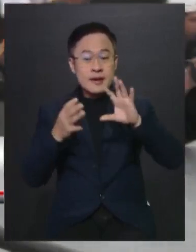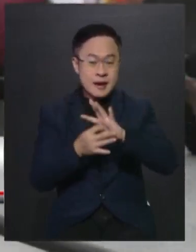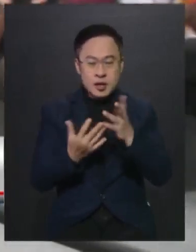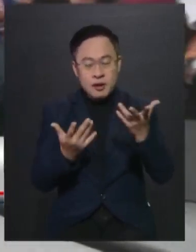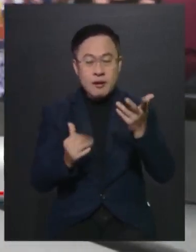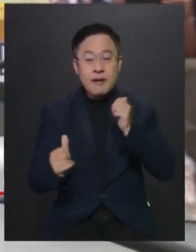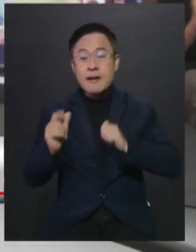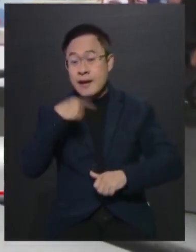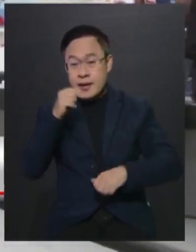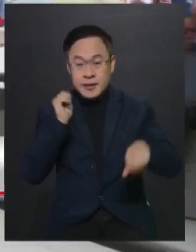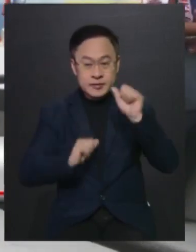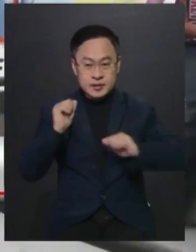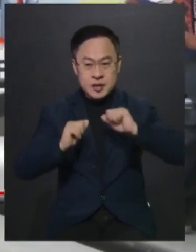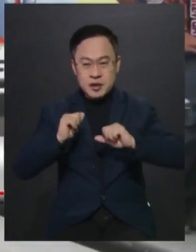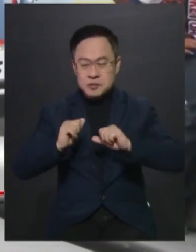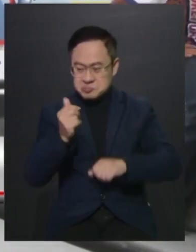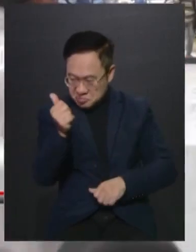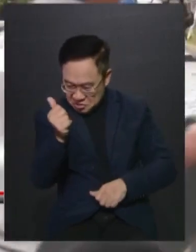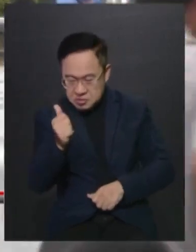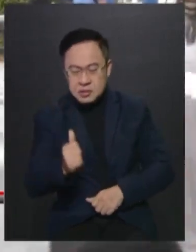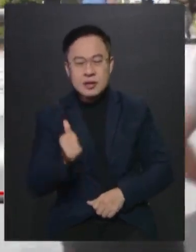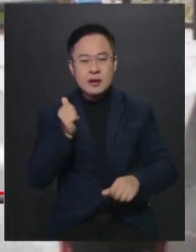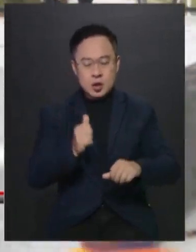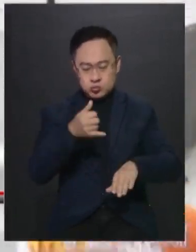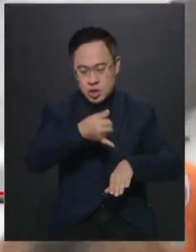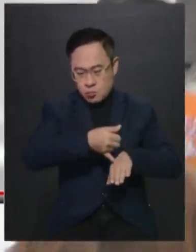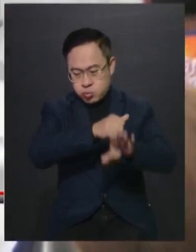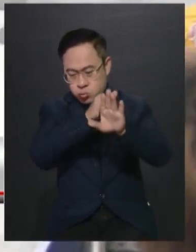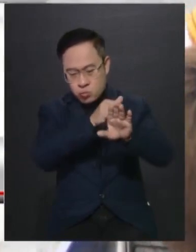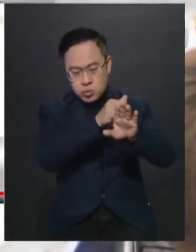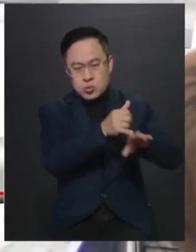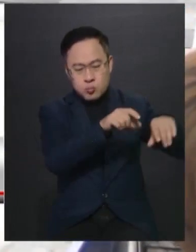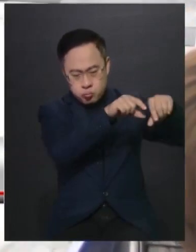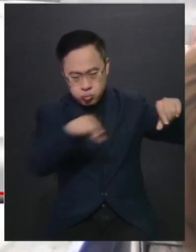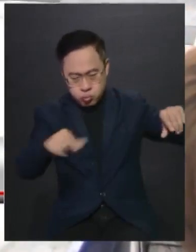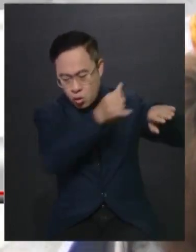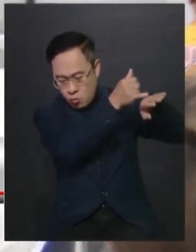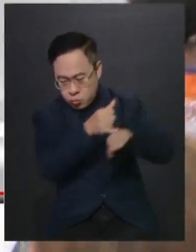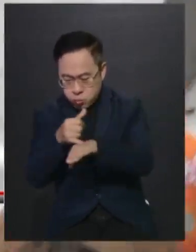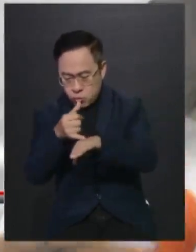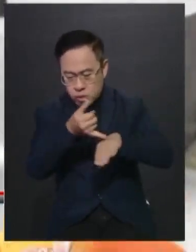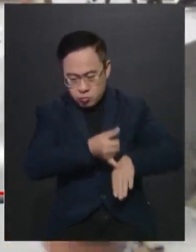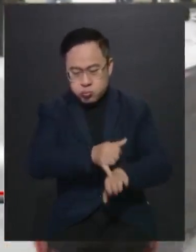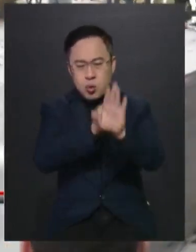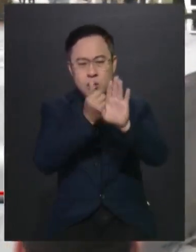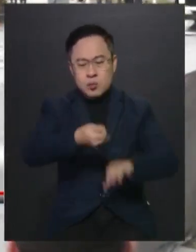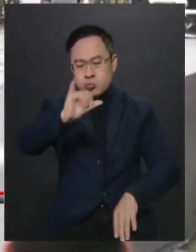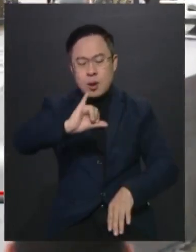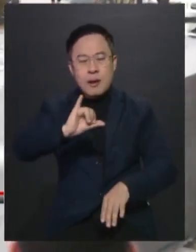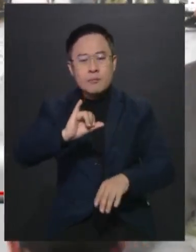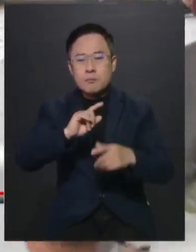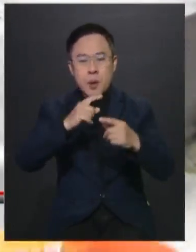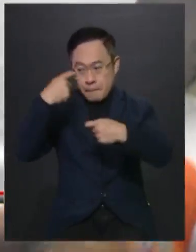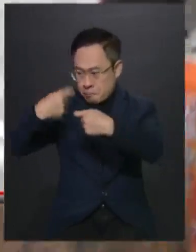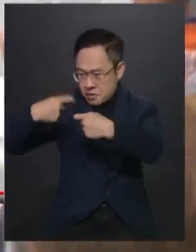ดีแล้วก็สมบูรณ์แบบที่สุดผลปรากฏว่านะคะเป็น college byhimที่มาในชุดสีดำม่วงนะคะคนนี้ดีทีม